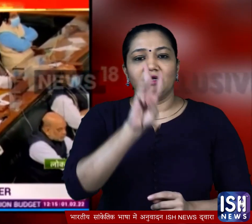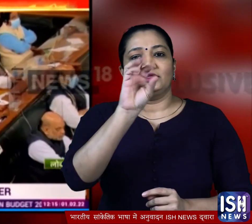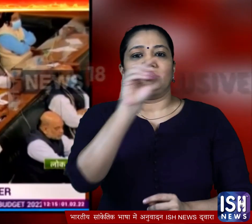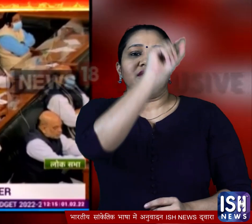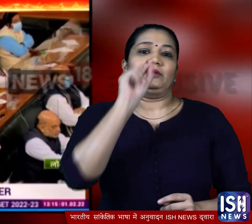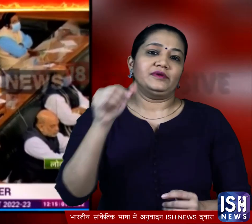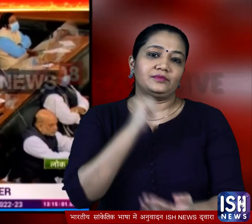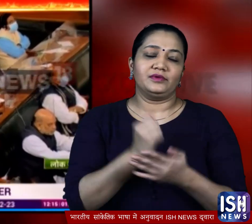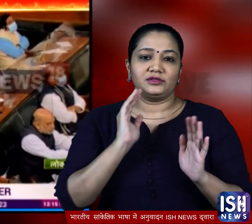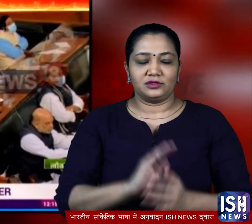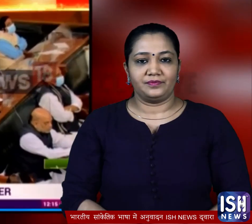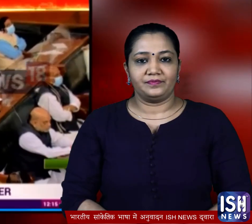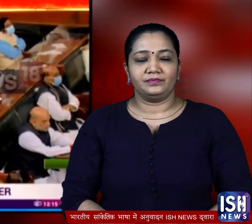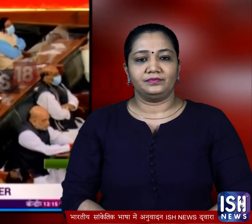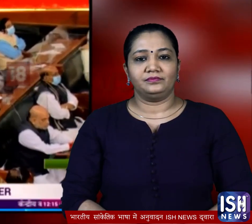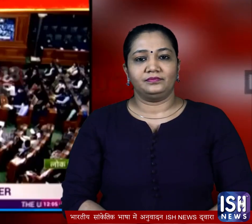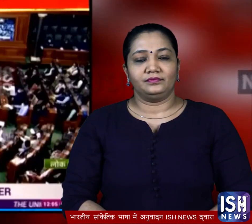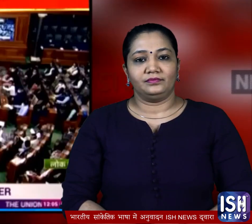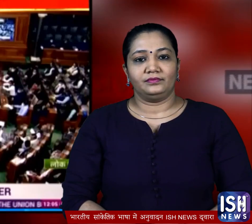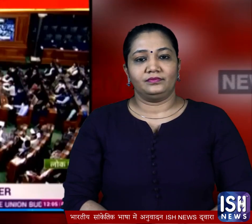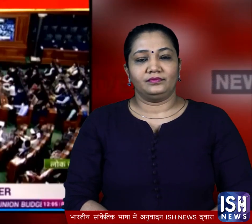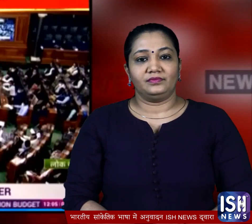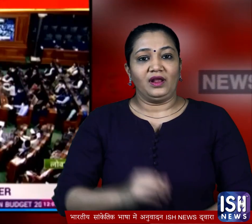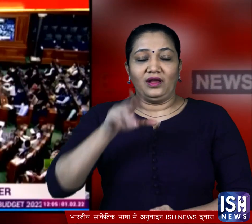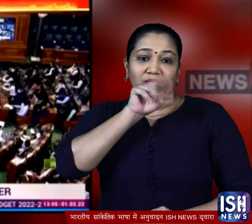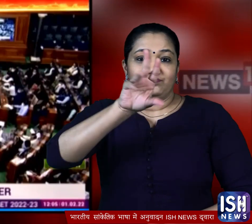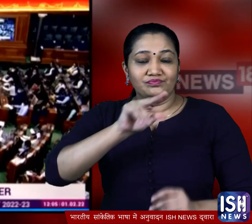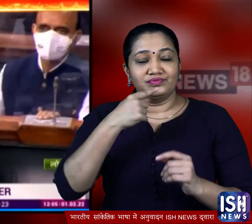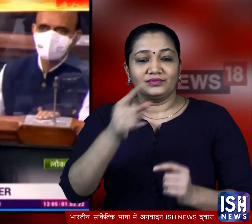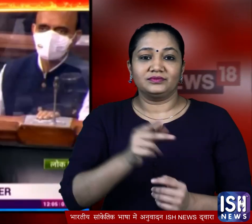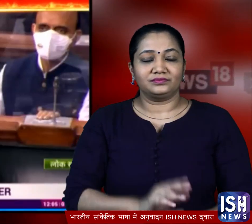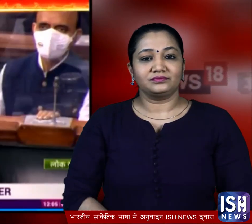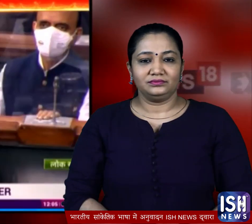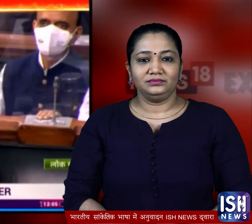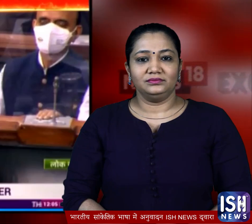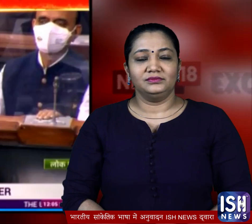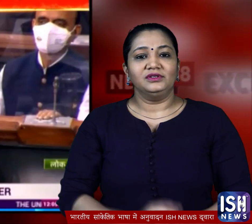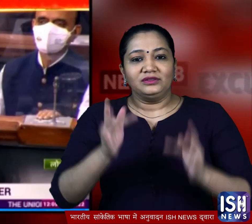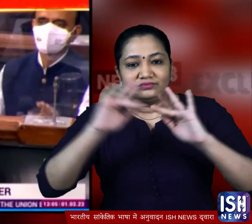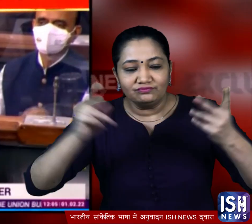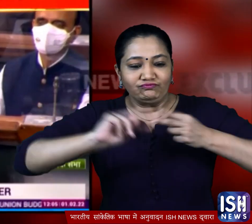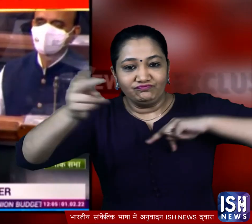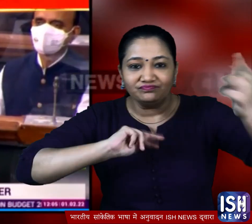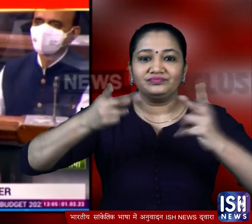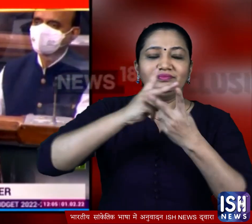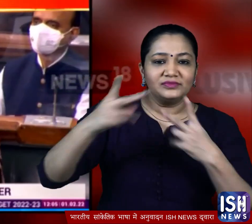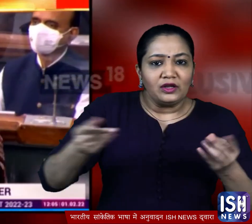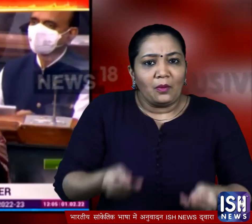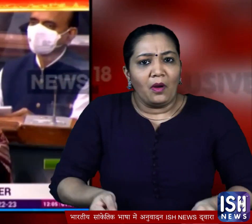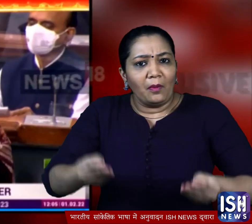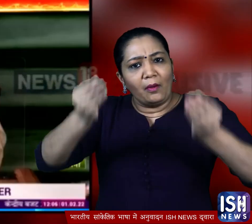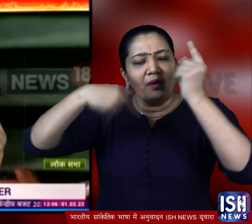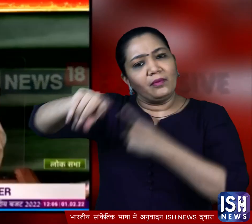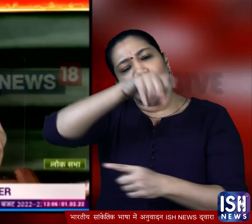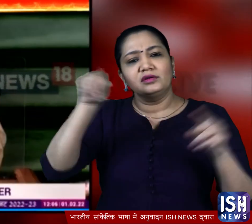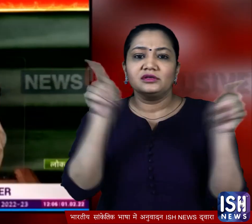rate of 30%, 30%. अपने बजट भाषण में वित्त मंत्री ने बताया कि डिजिटल एसेट से जुड़े ट्रांजैक्शन की संख्या में